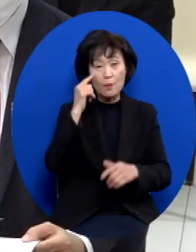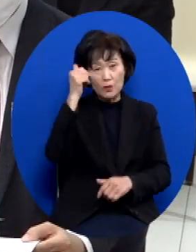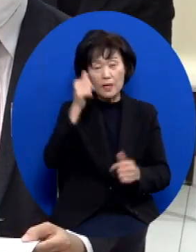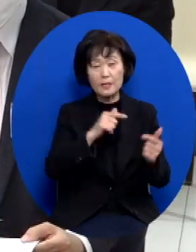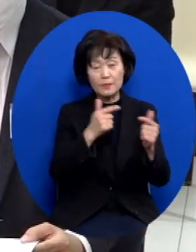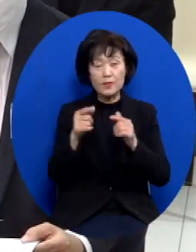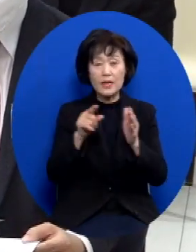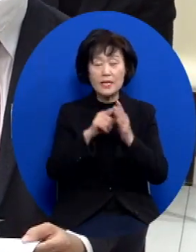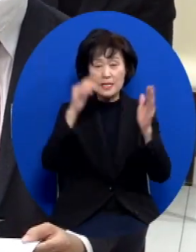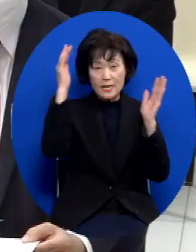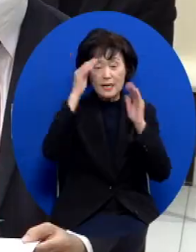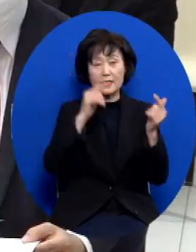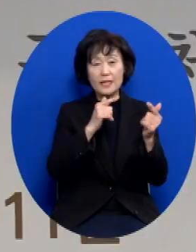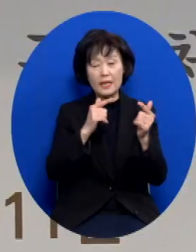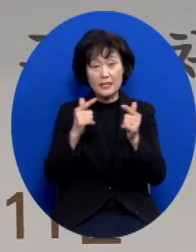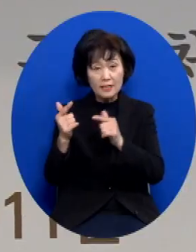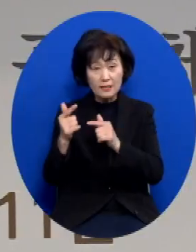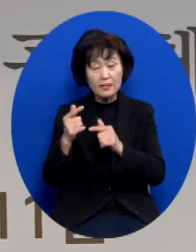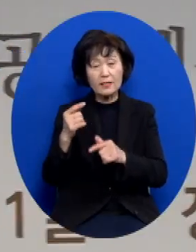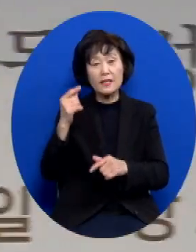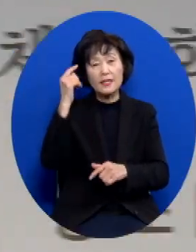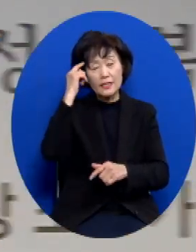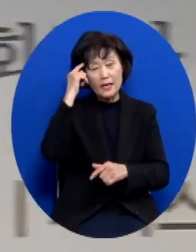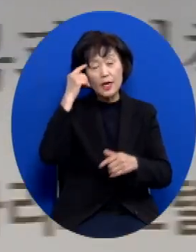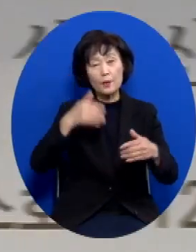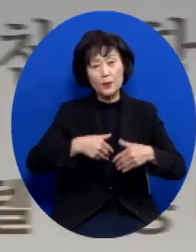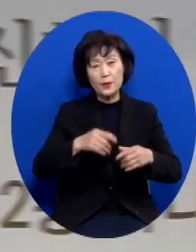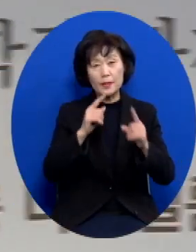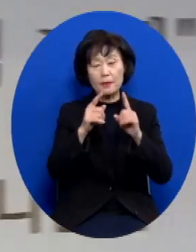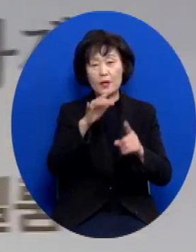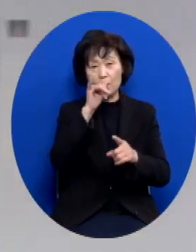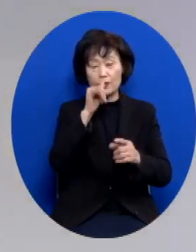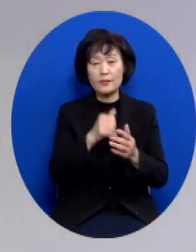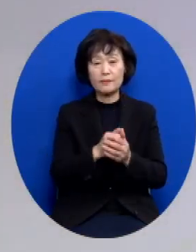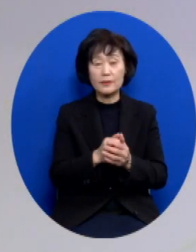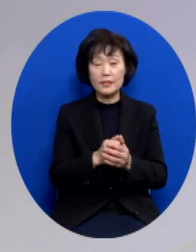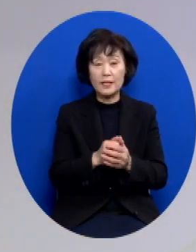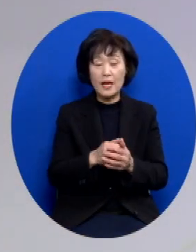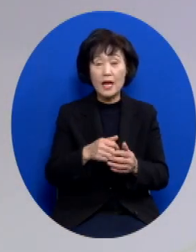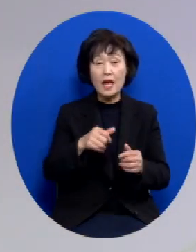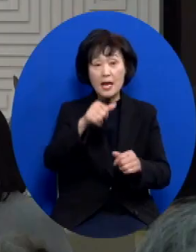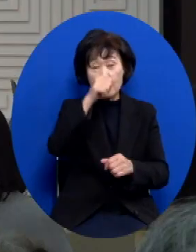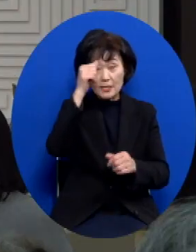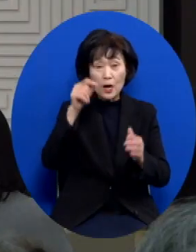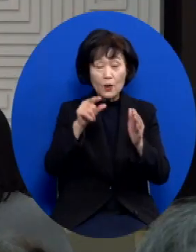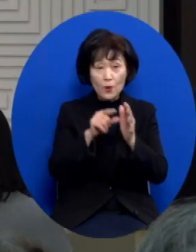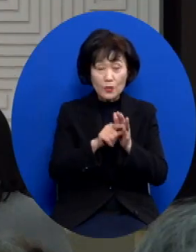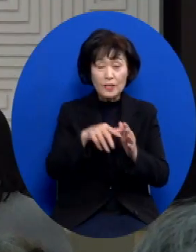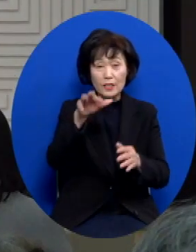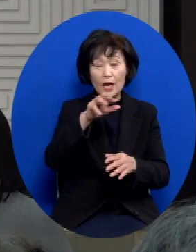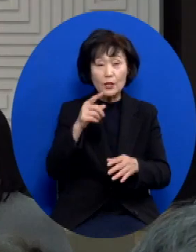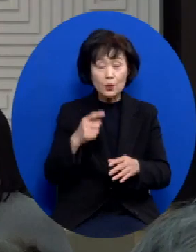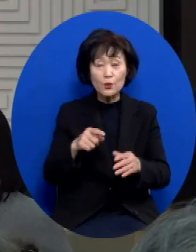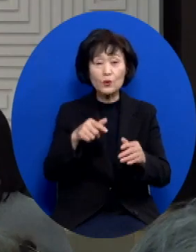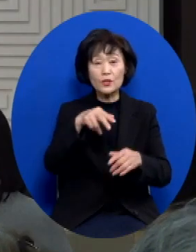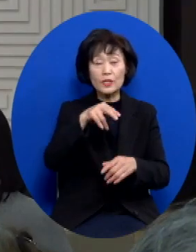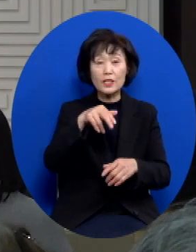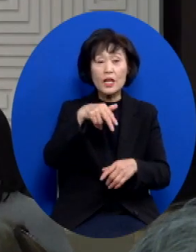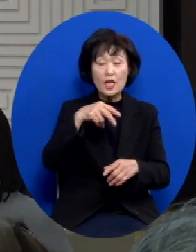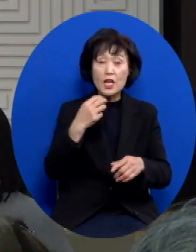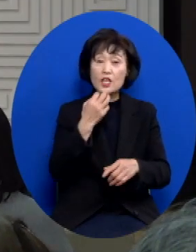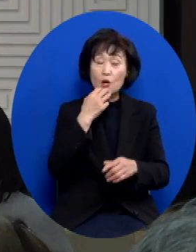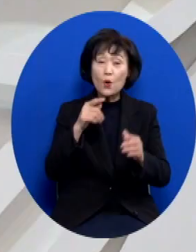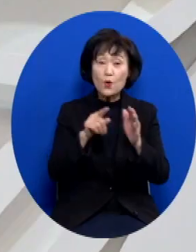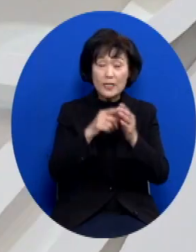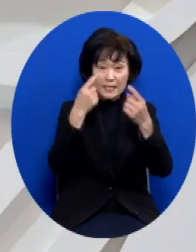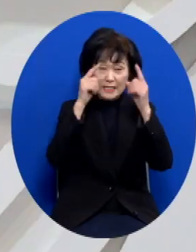신학자들의 역할에 대해 생각해야 한다고 설교했습니다. 학술대회에서는 장신, 감신, 총신, 서울신대의 분과별